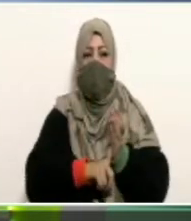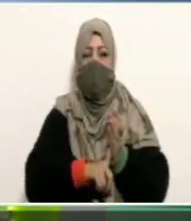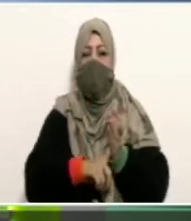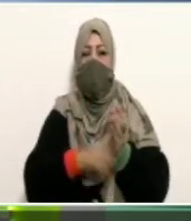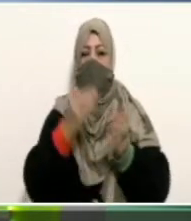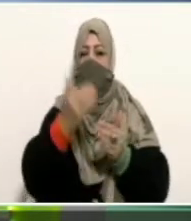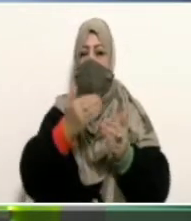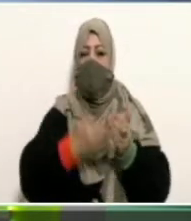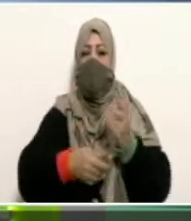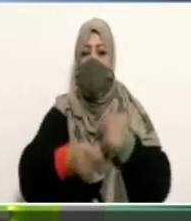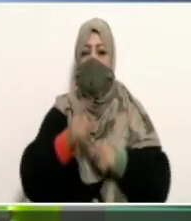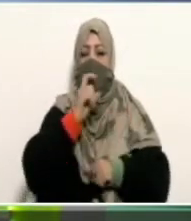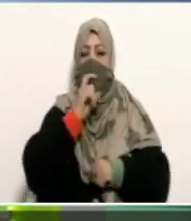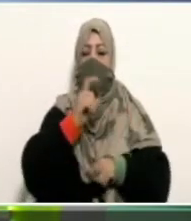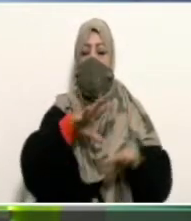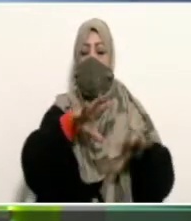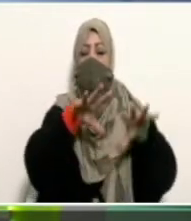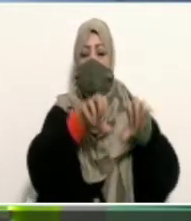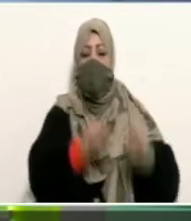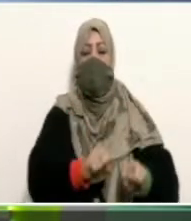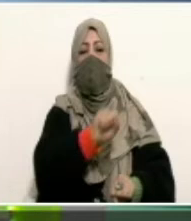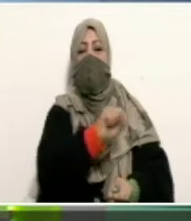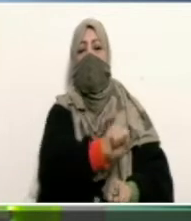علي، غسل يوم الجمعة.